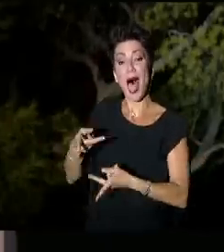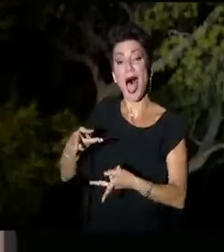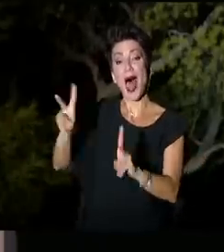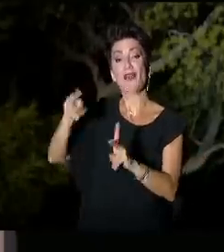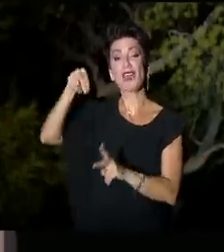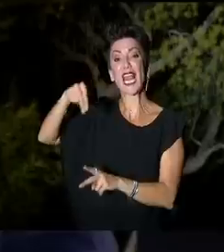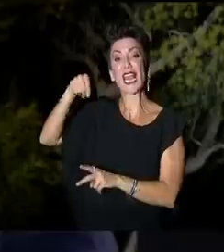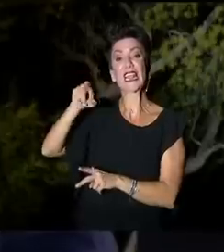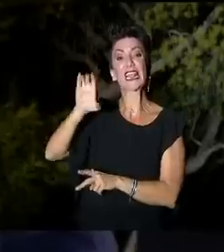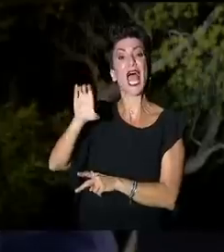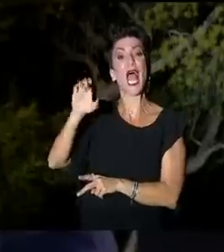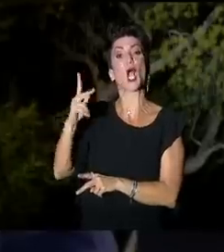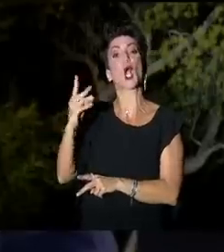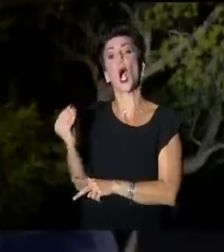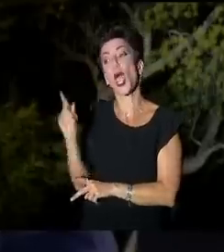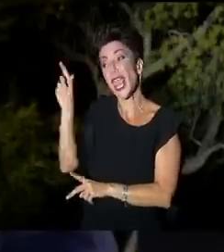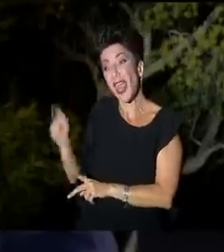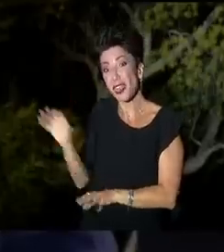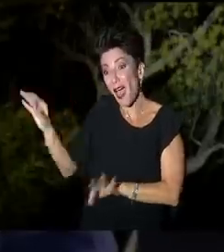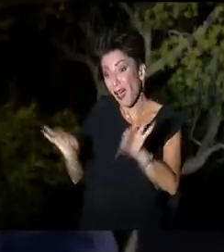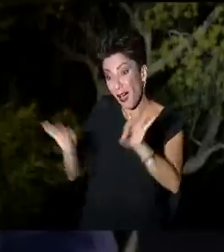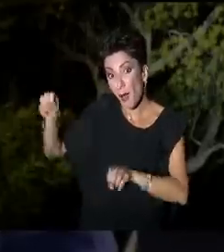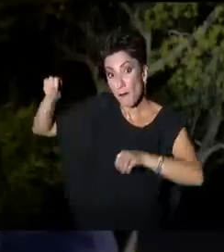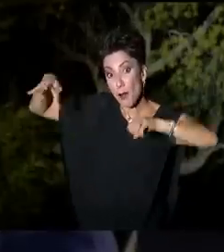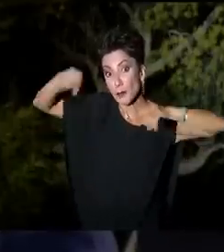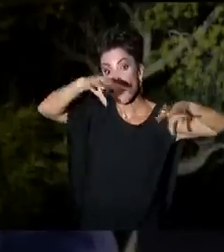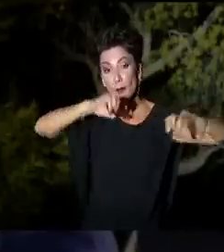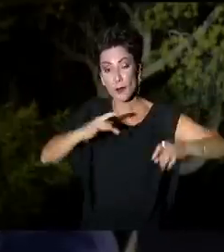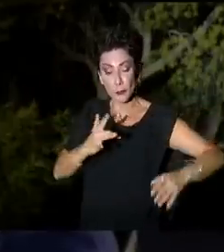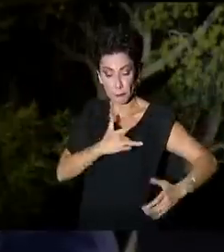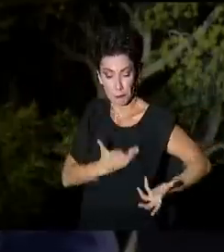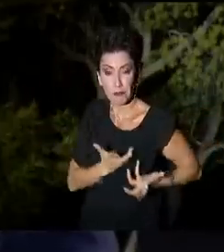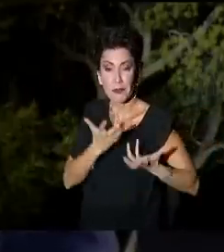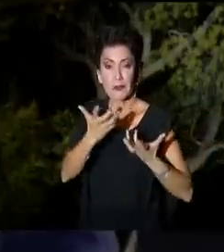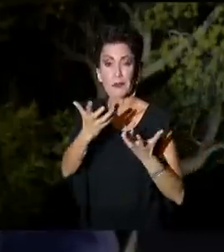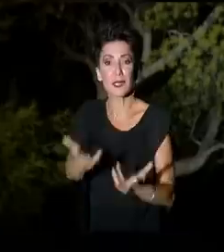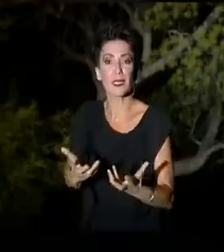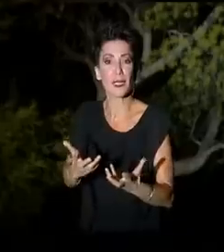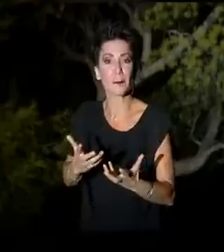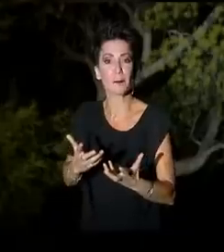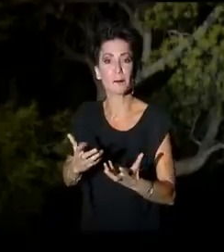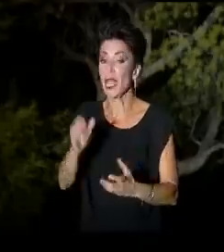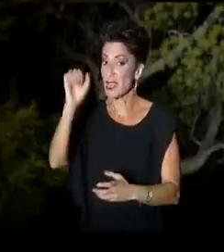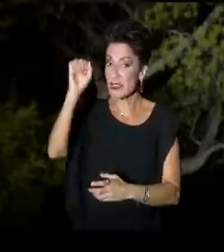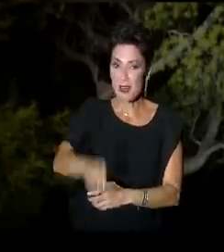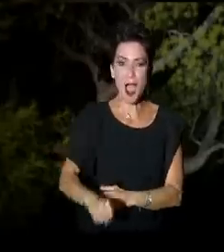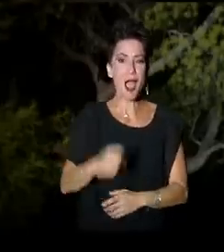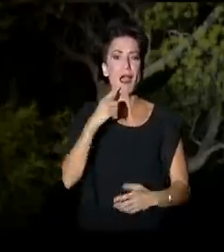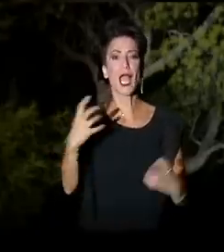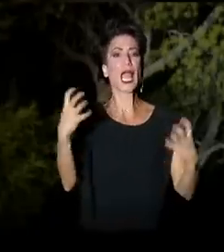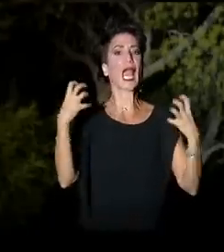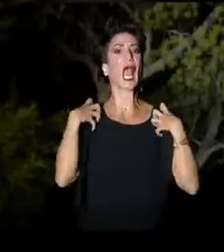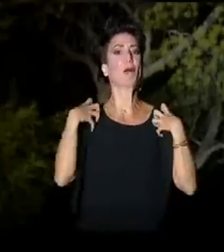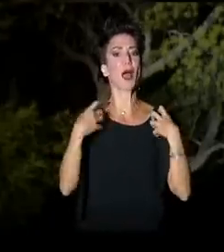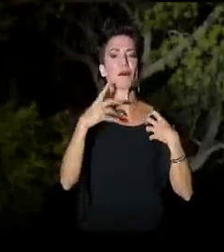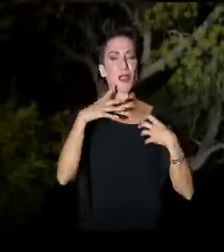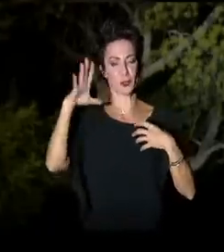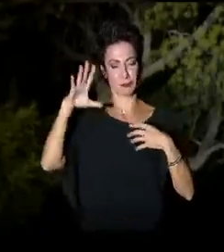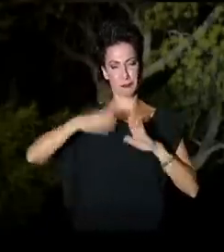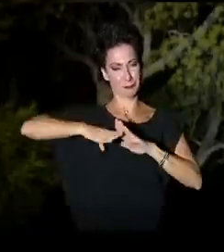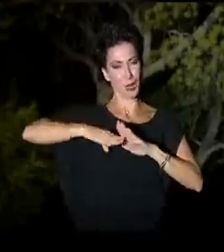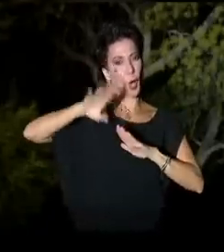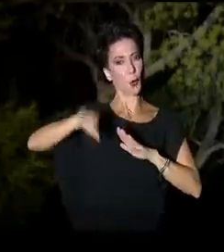της κατέθεσαν την ψυχή τους. Οι αρμόδιες υπηρεσίες του Υπουργείου Πολιτισμού εστερνίστηκαν αμέσως στον στόχο μας και αφιέρωσαν